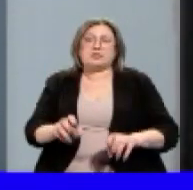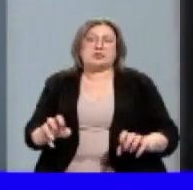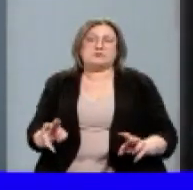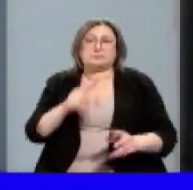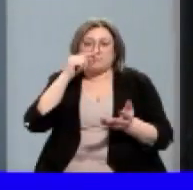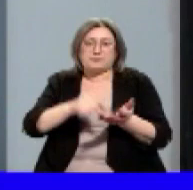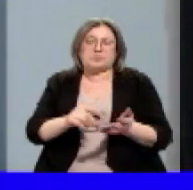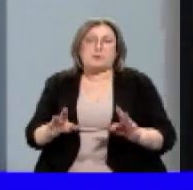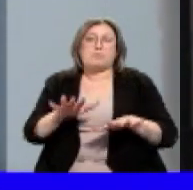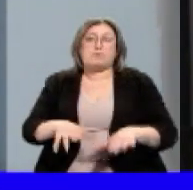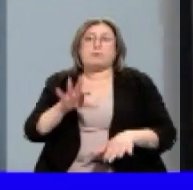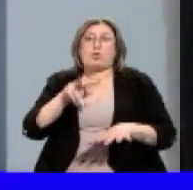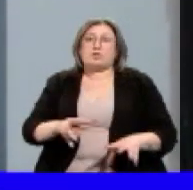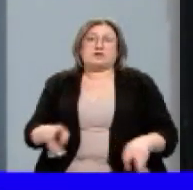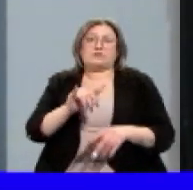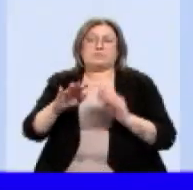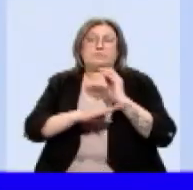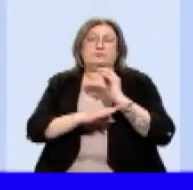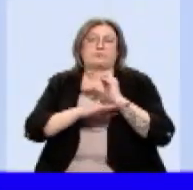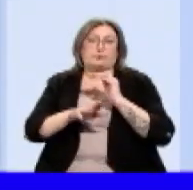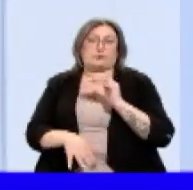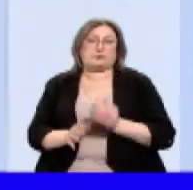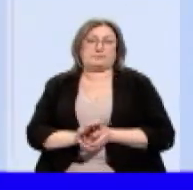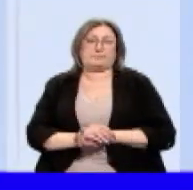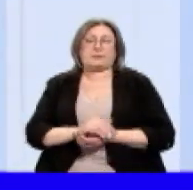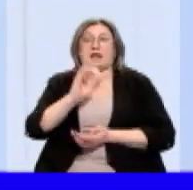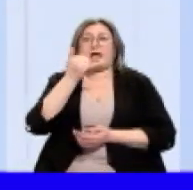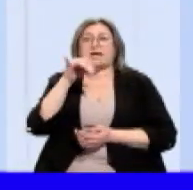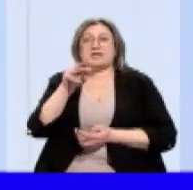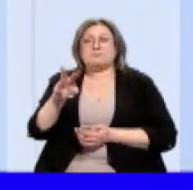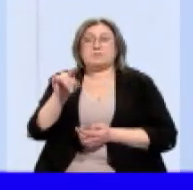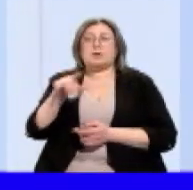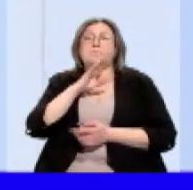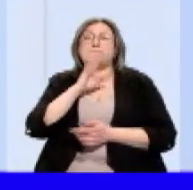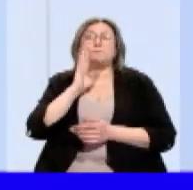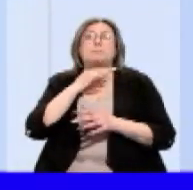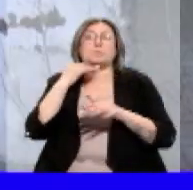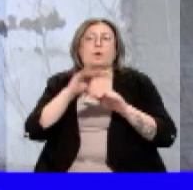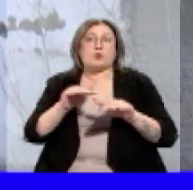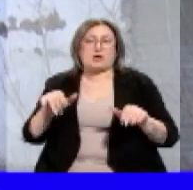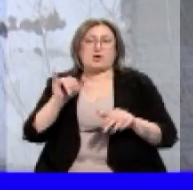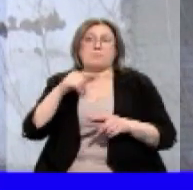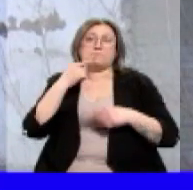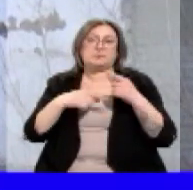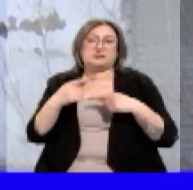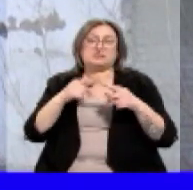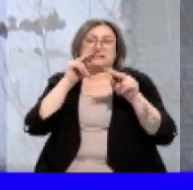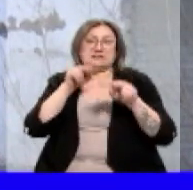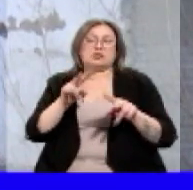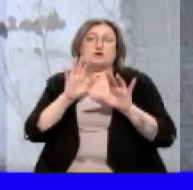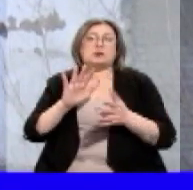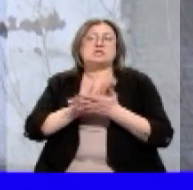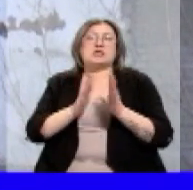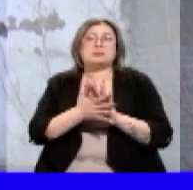поджигали, не зажигали ваш пол. Пол у вас деревянный. Айгерим Мещанова – многодетная мать, поэтому ей регулярно приходится следить не